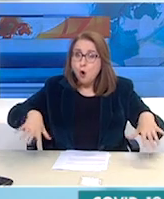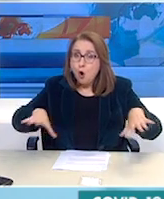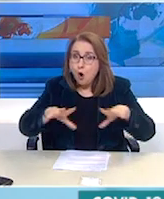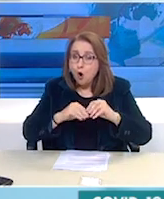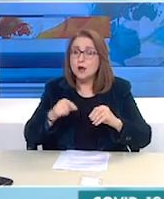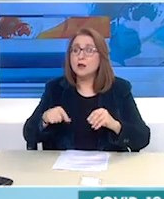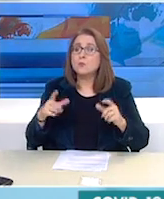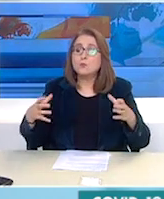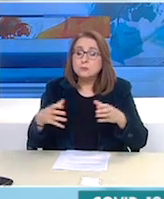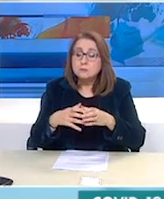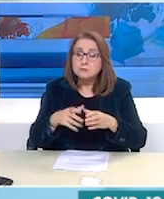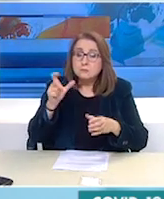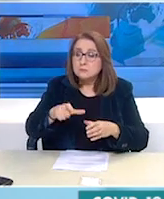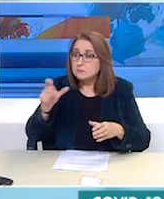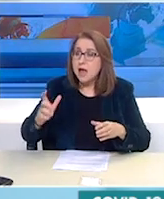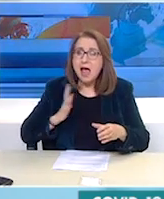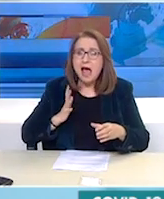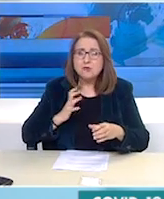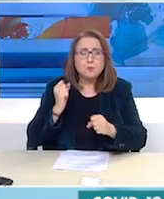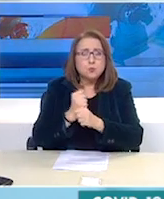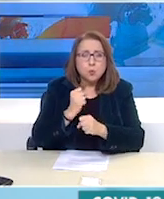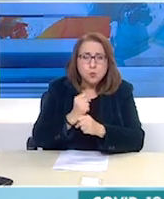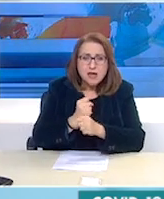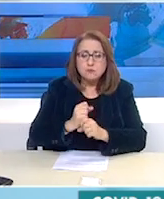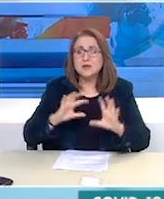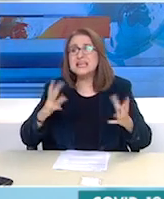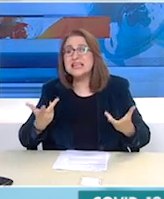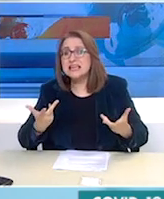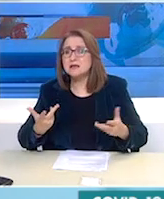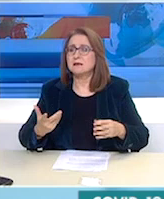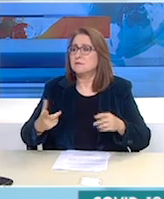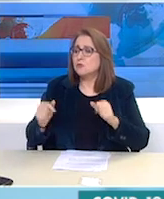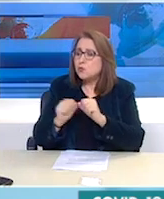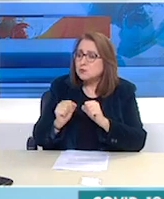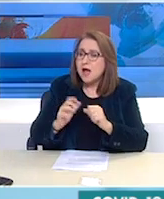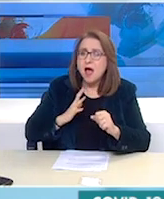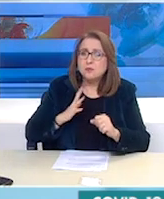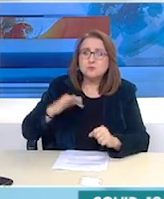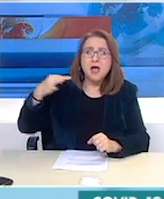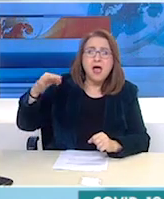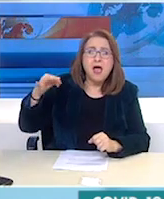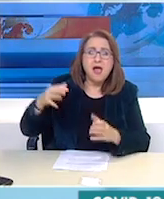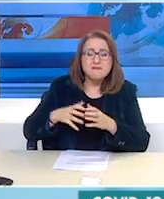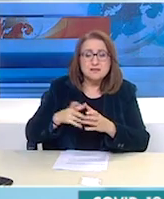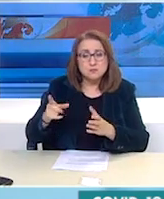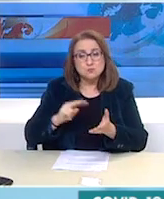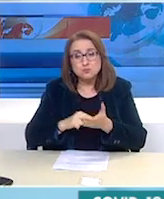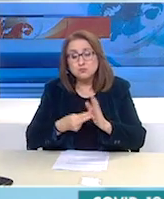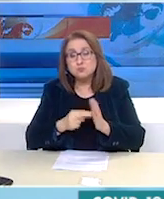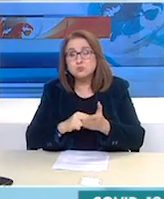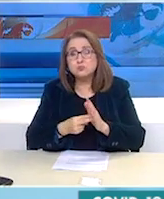με άτομα που ανοίγουν στις ομάδες αυξημένου κινδύνου. Η μάχη με τον ιό κρίνεται στις λεπτομέρειες. Άτομα που μένουν στο ίδιο